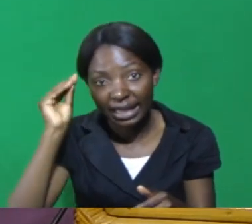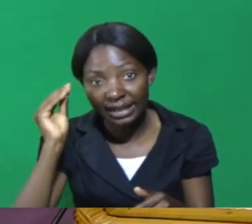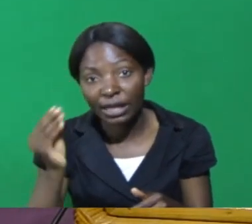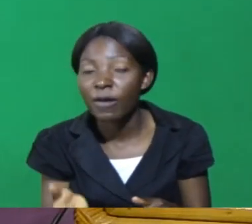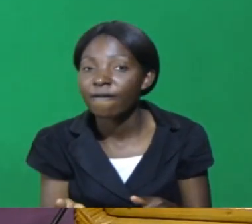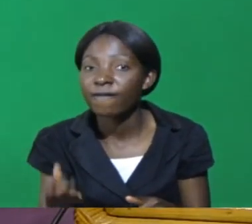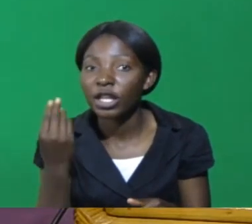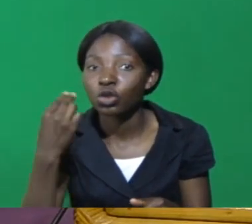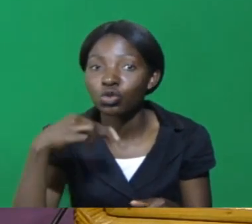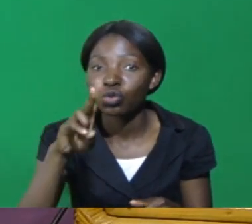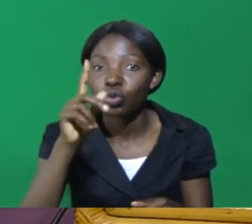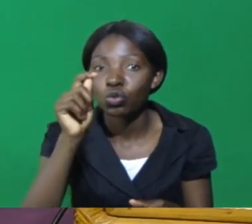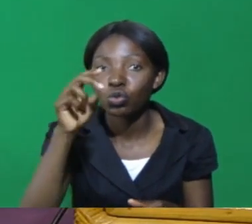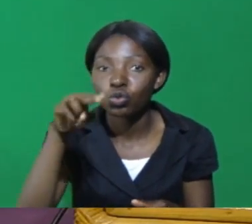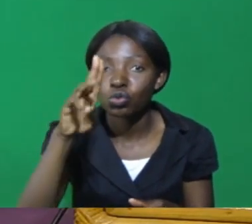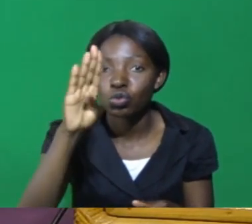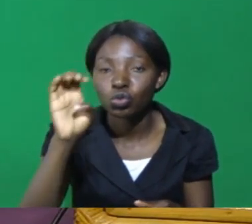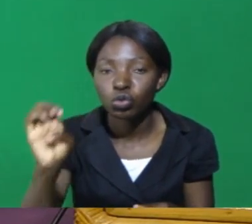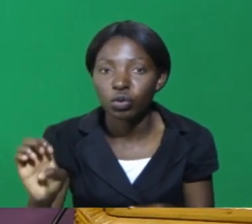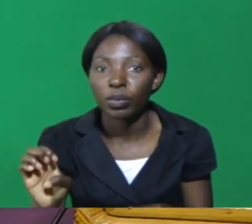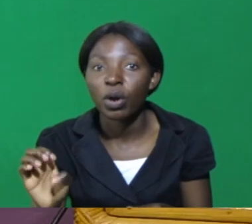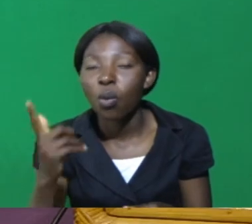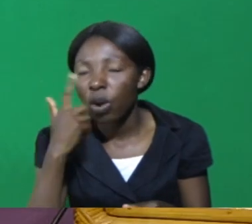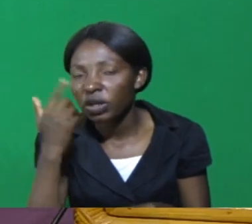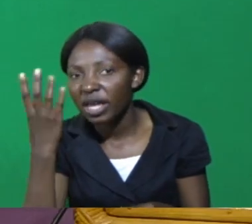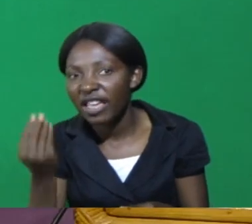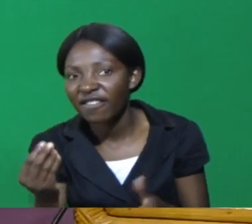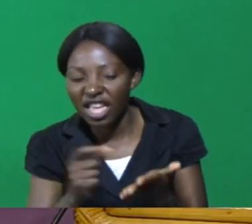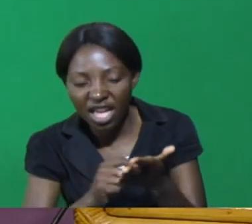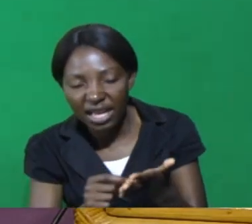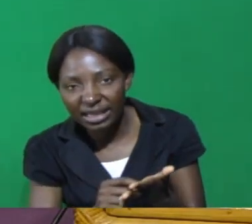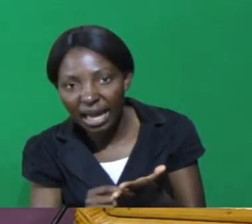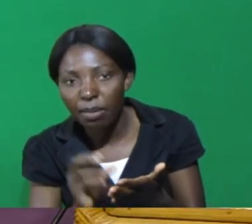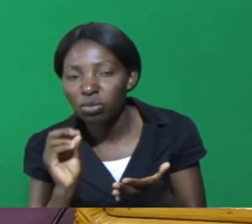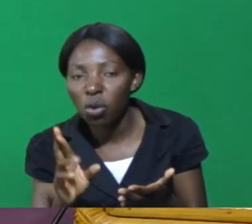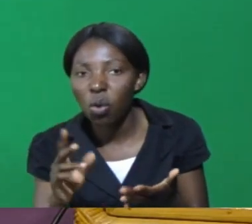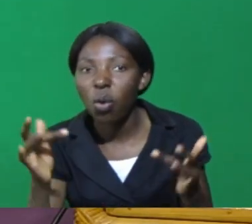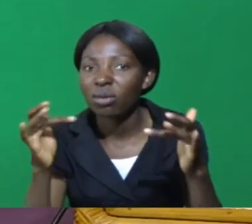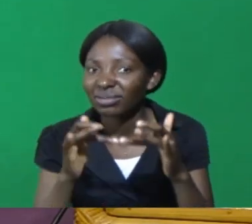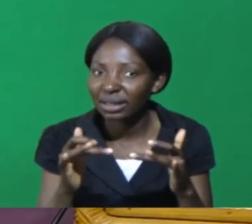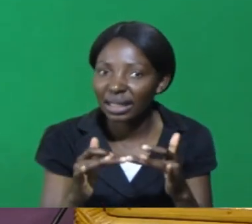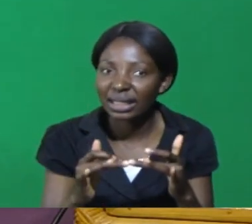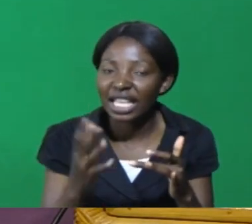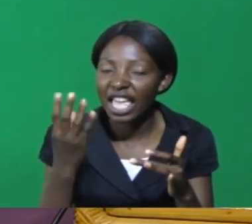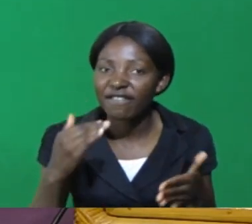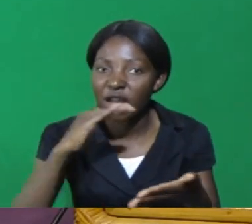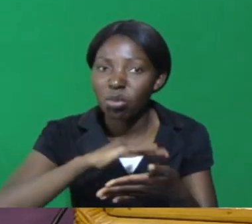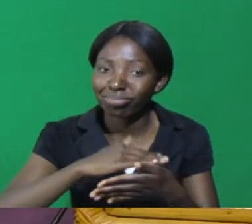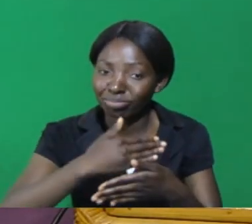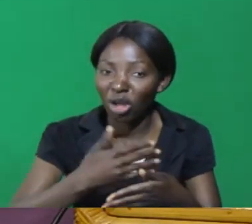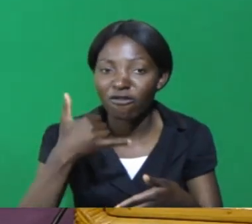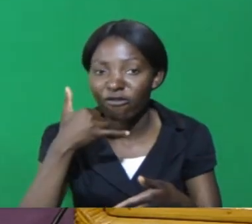kuzviuploada paYouTube kuitira kuti vanenge vaine mabundles avo nefoni yako nemushini wako laptop computer unogona